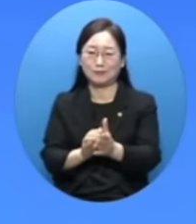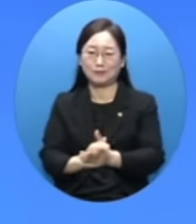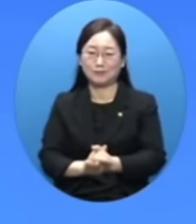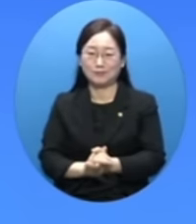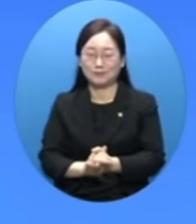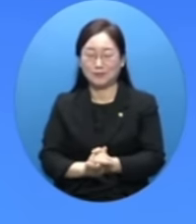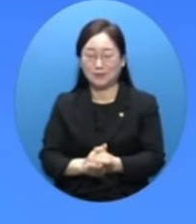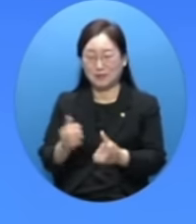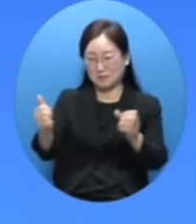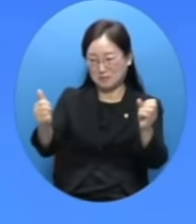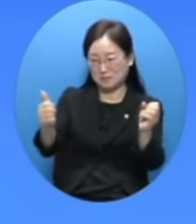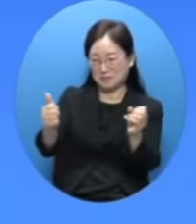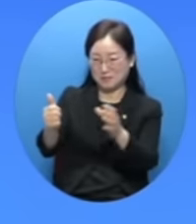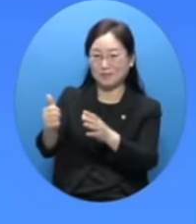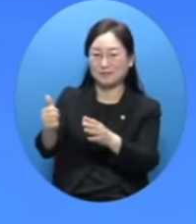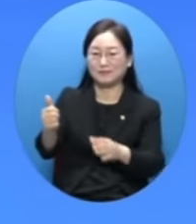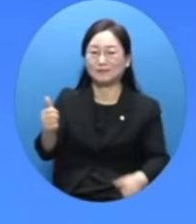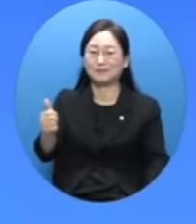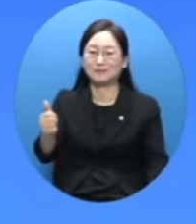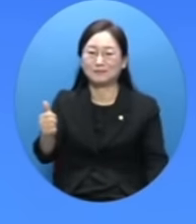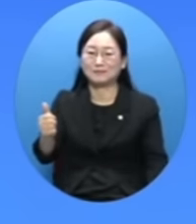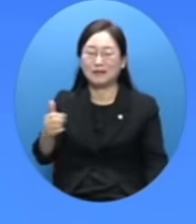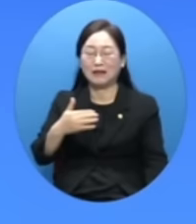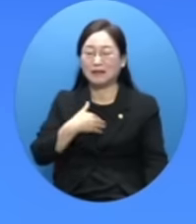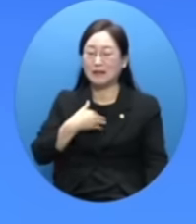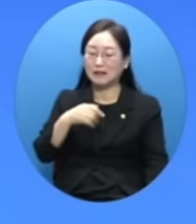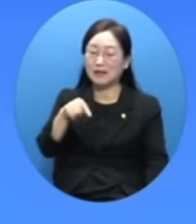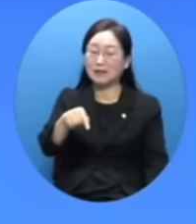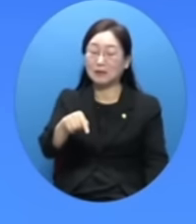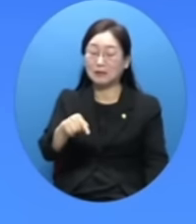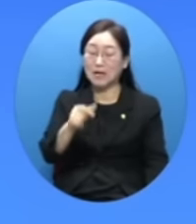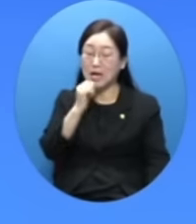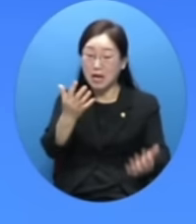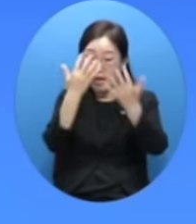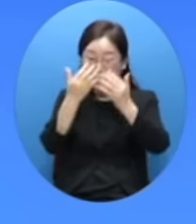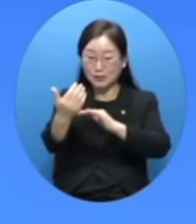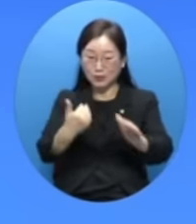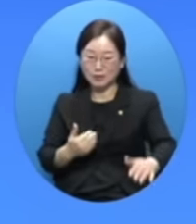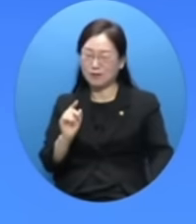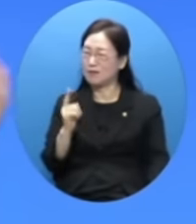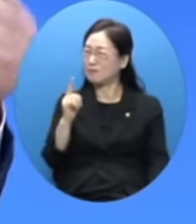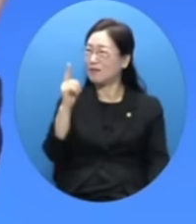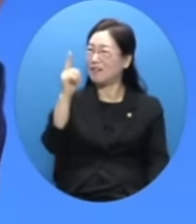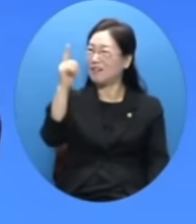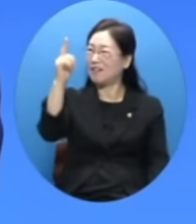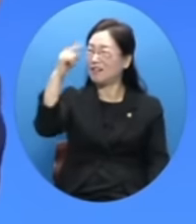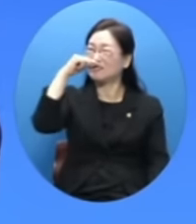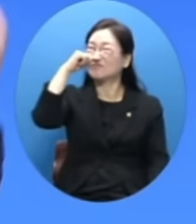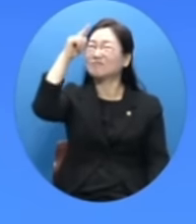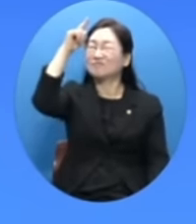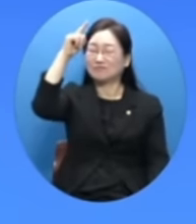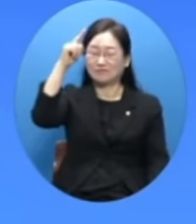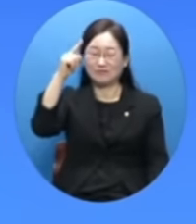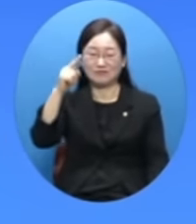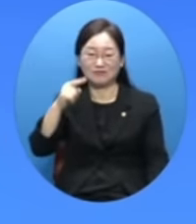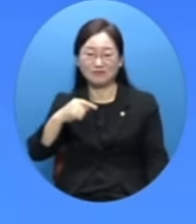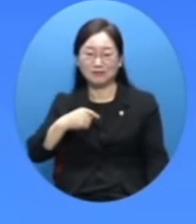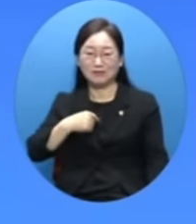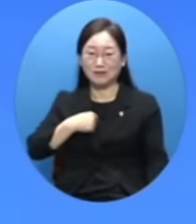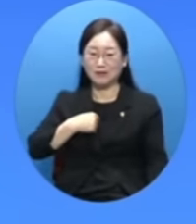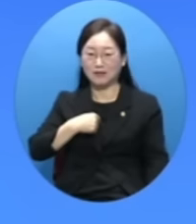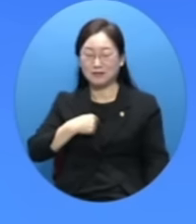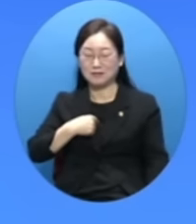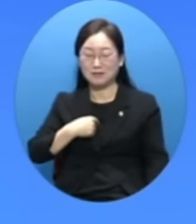저한테 그런 얘기를 하더라고요. 내가 여기 오기 전까지는 내가 한 높은 줄 모르고 내가 혼자 다 잘난 줄 알고 내가